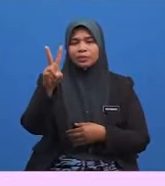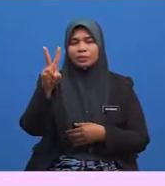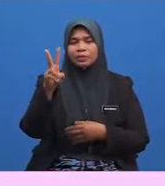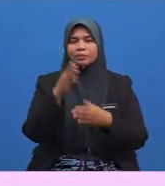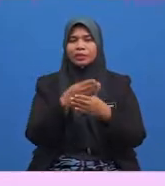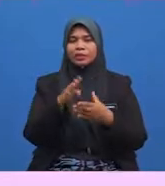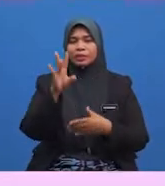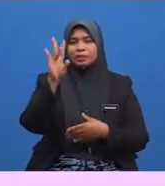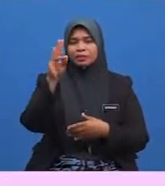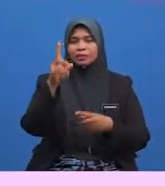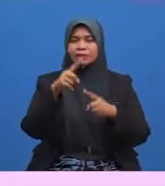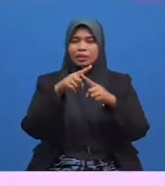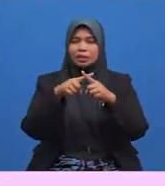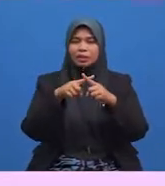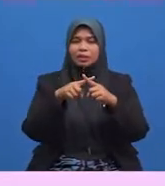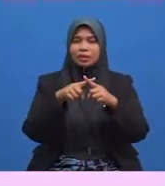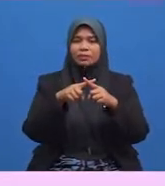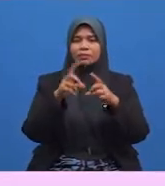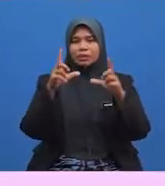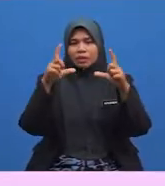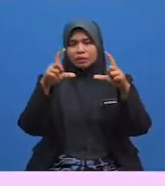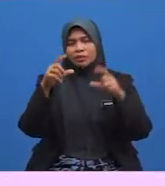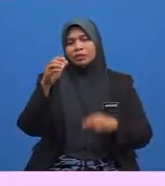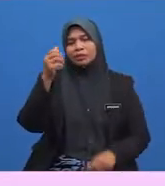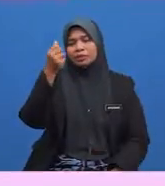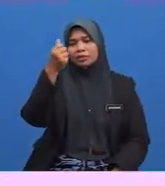22/7 darab dalam kurungan